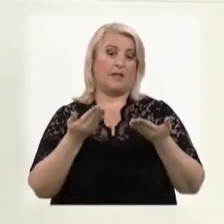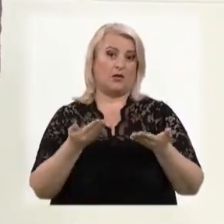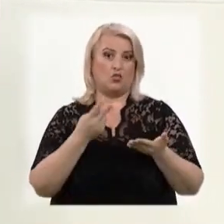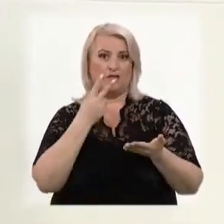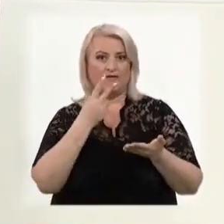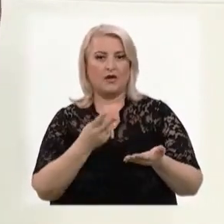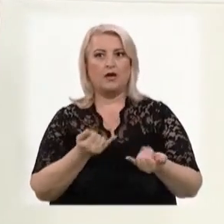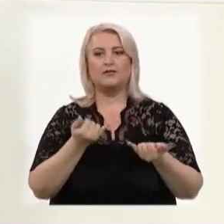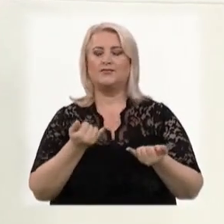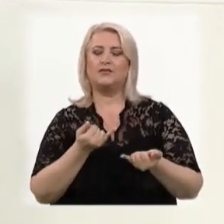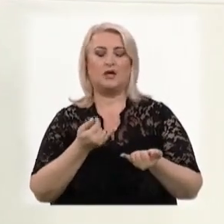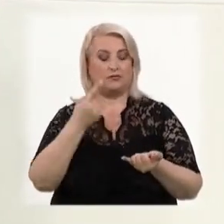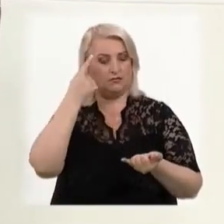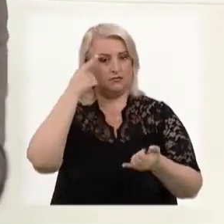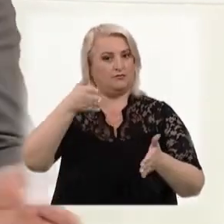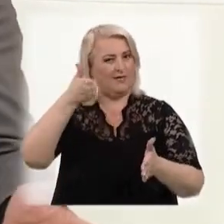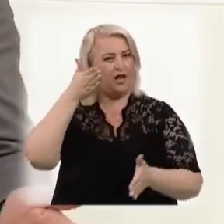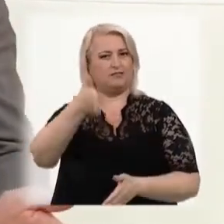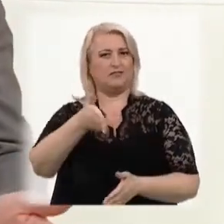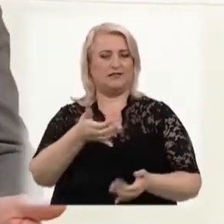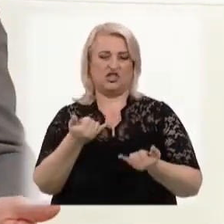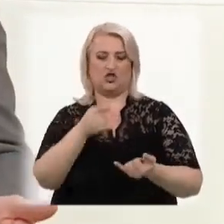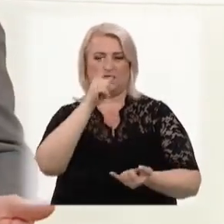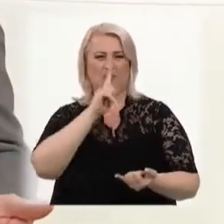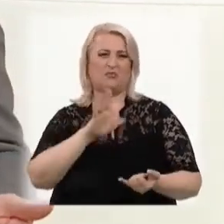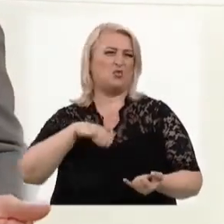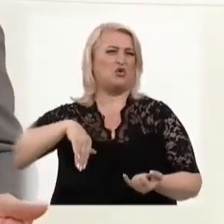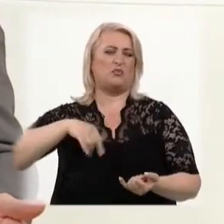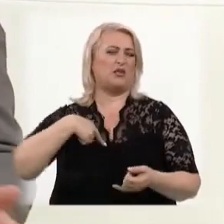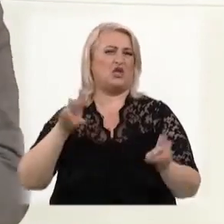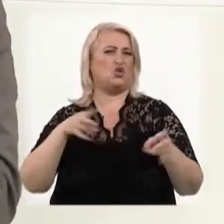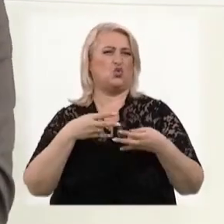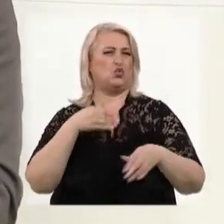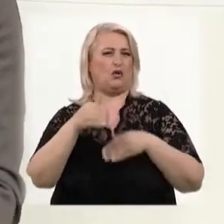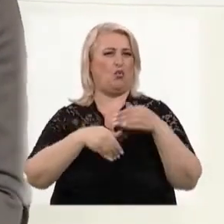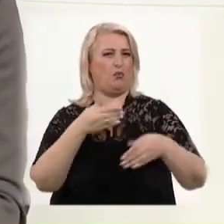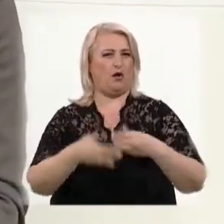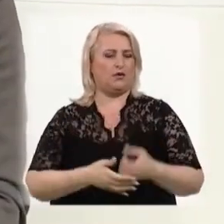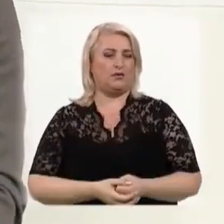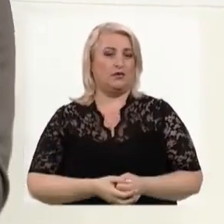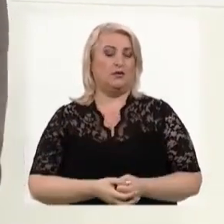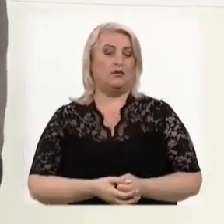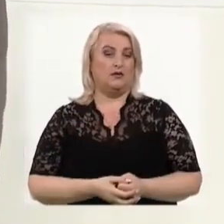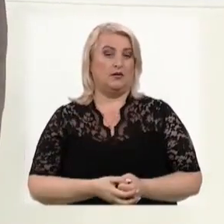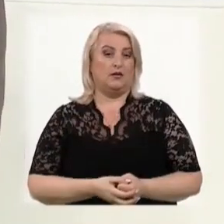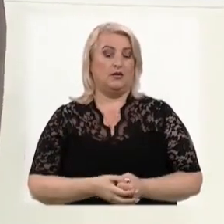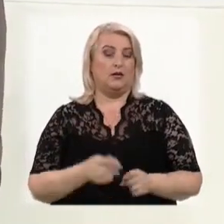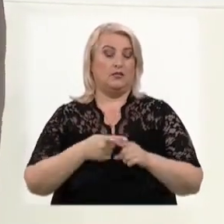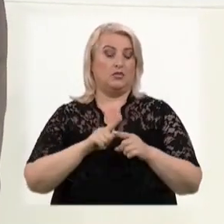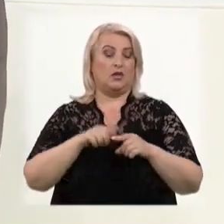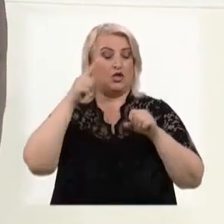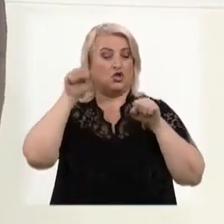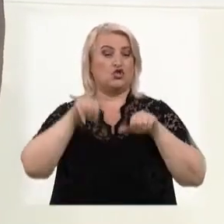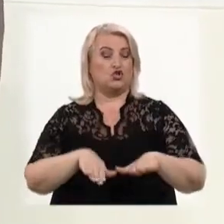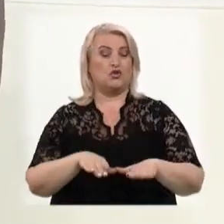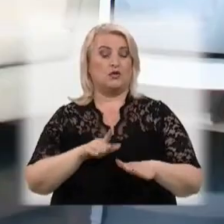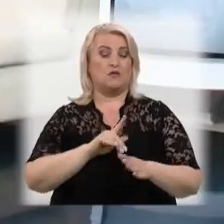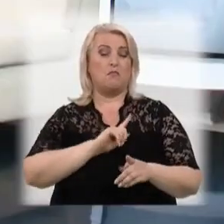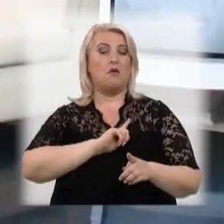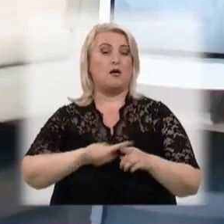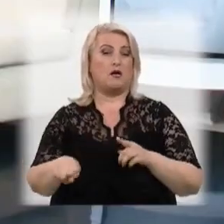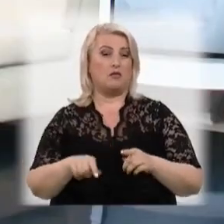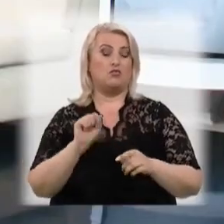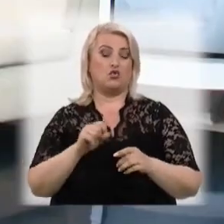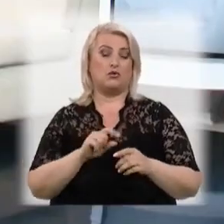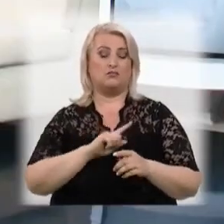oferta stresul decizia luna asta pentru că pe urmă nu mai trebuie să merg la o cina respectiv acolo decizia este mai repede Da se